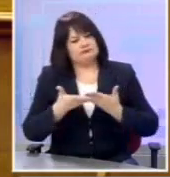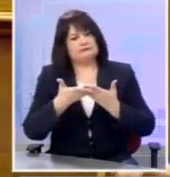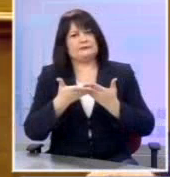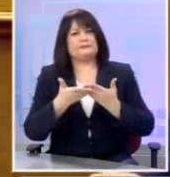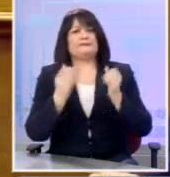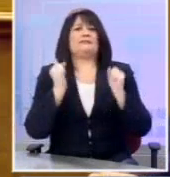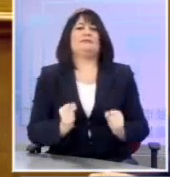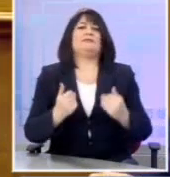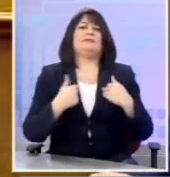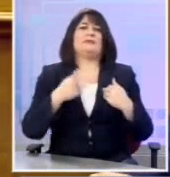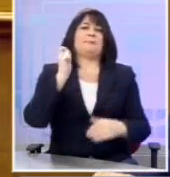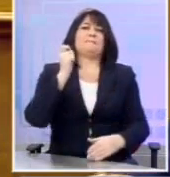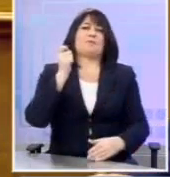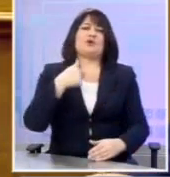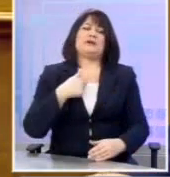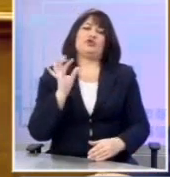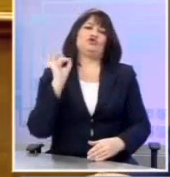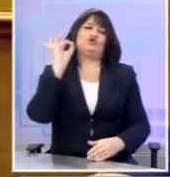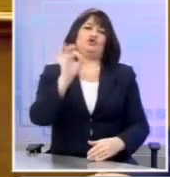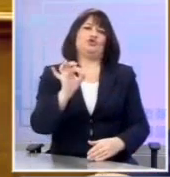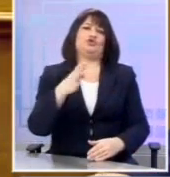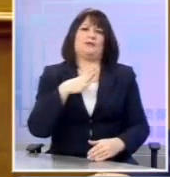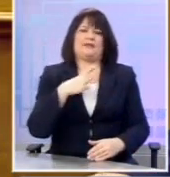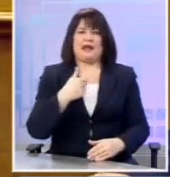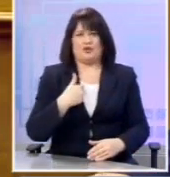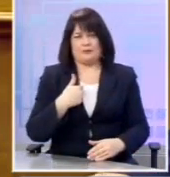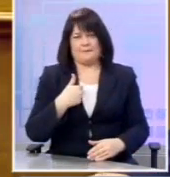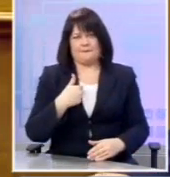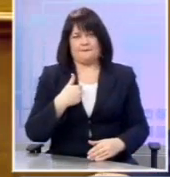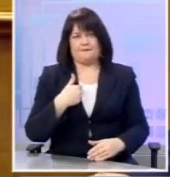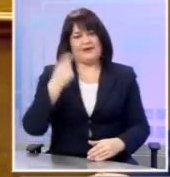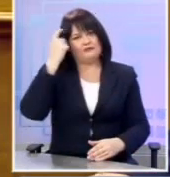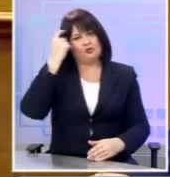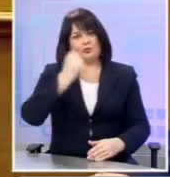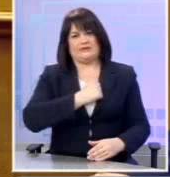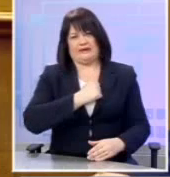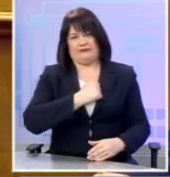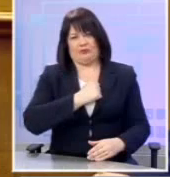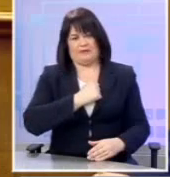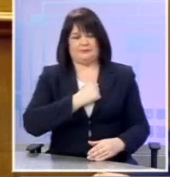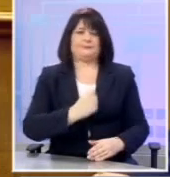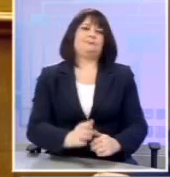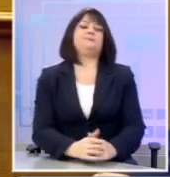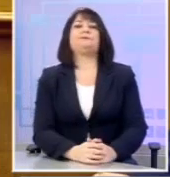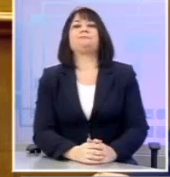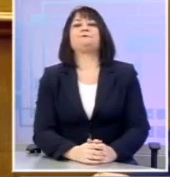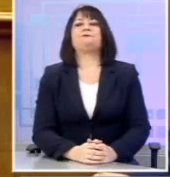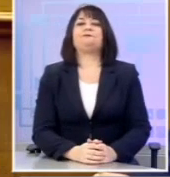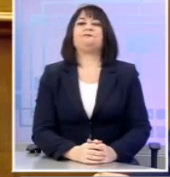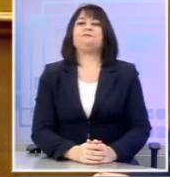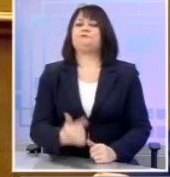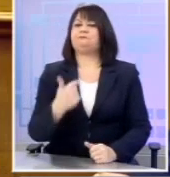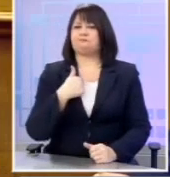είναι η βασική μας πολιτική επιδίωξη, αλλά και ο πυρήνας της ιδεολογικής μας ταυτότητας. Γιατί για εμάς